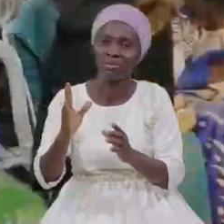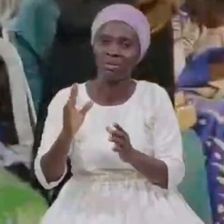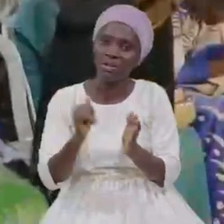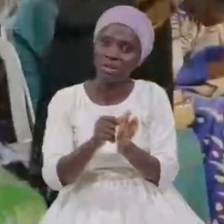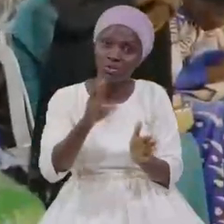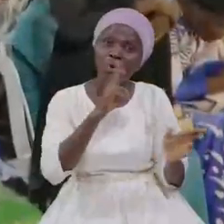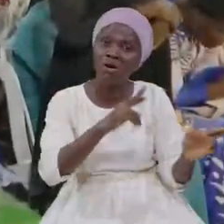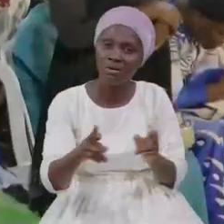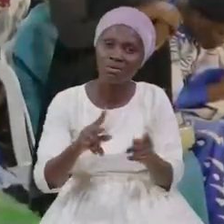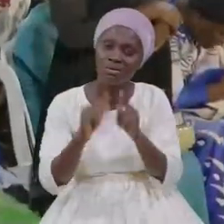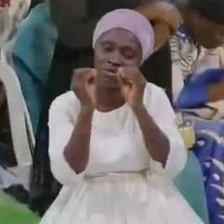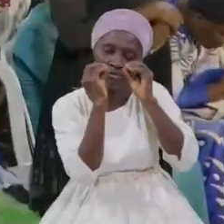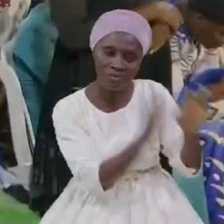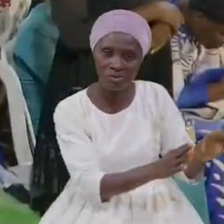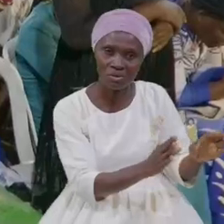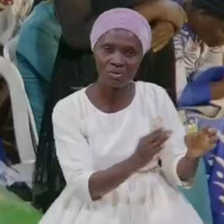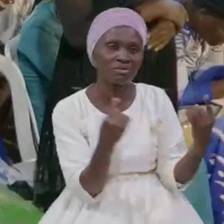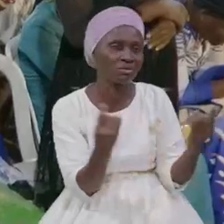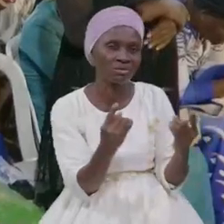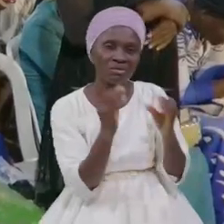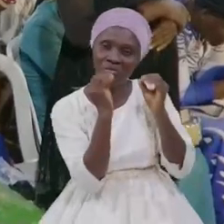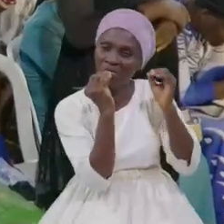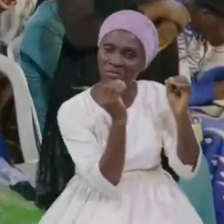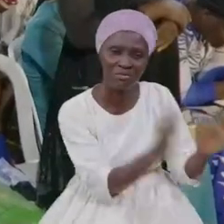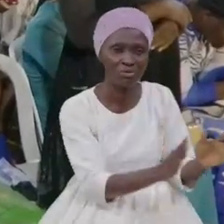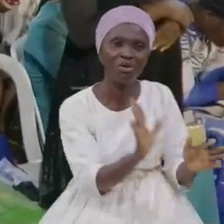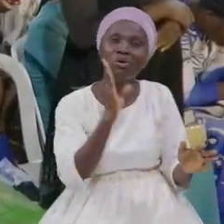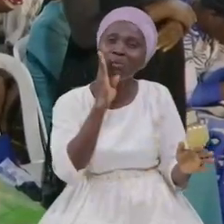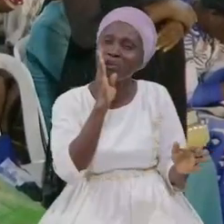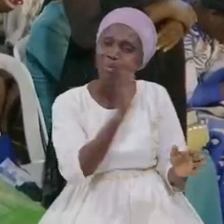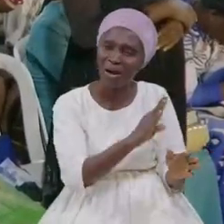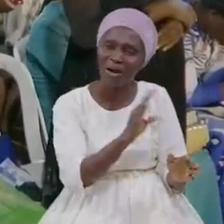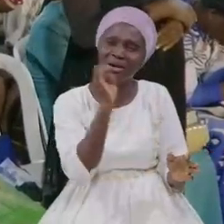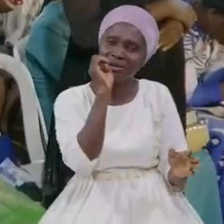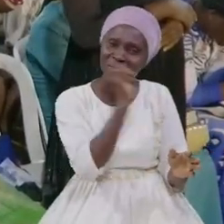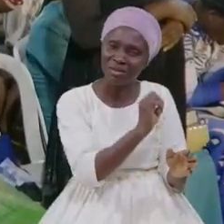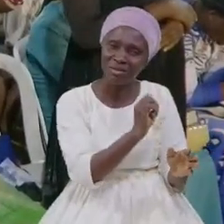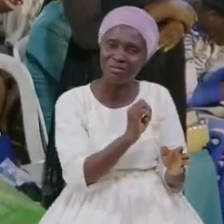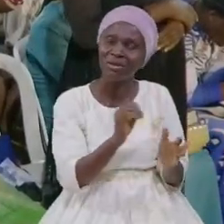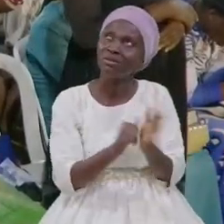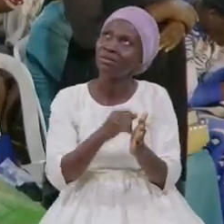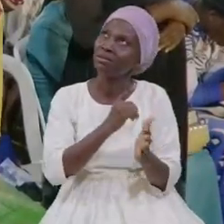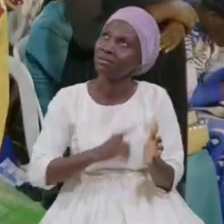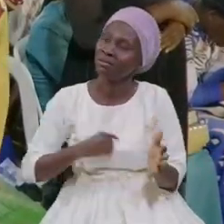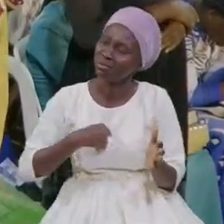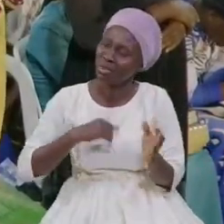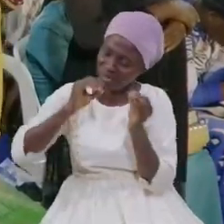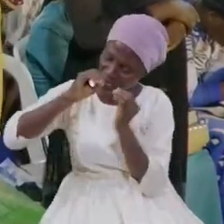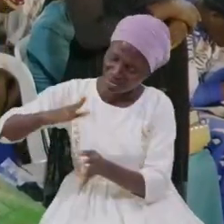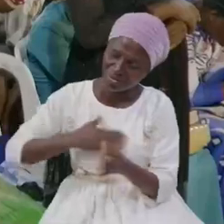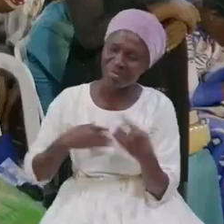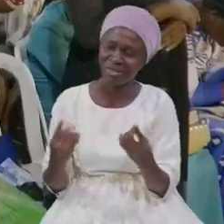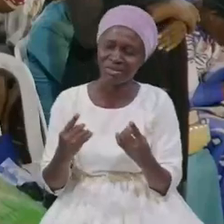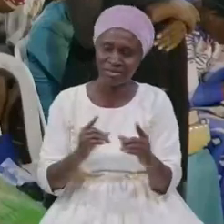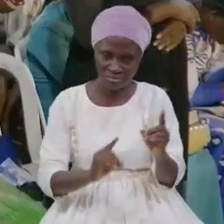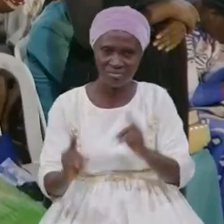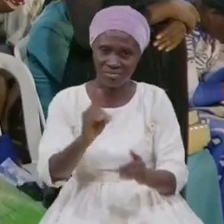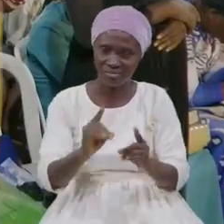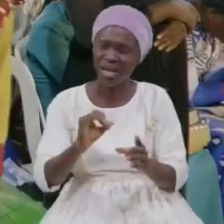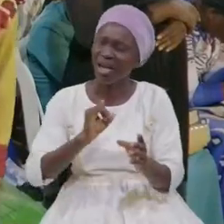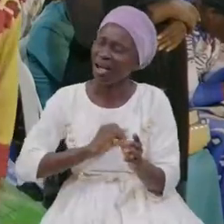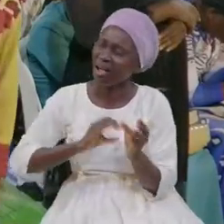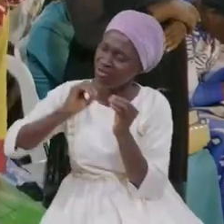j'abandonne mes mauvais actes. J'abandonne mes péchés. J'ai